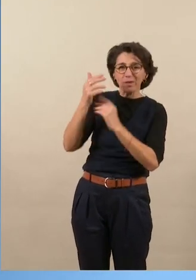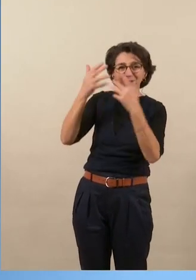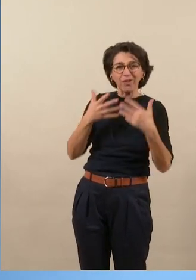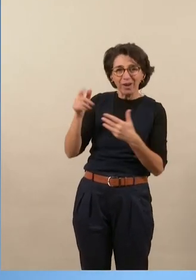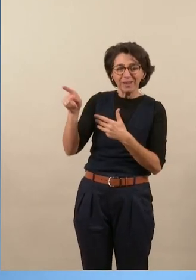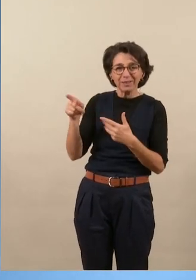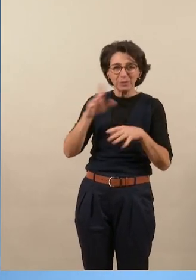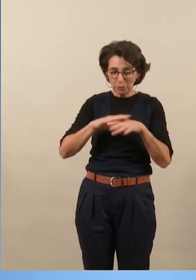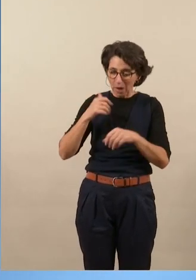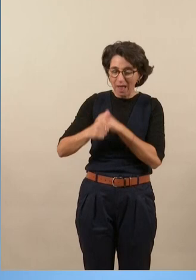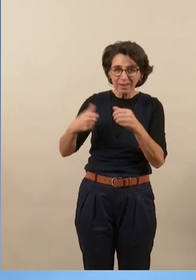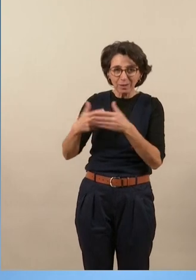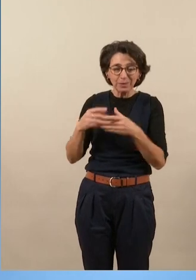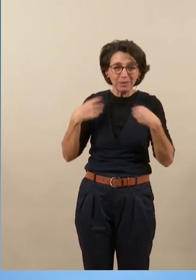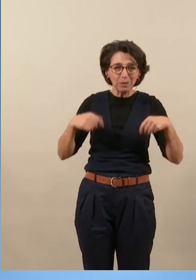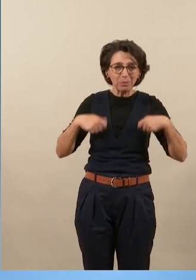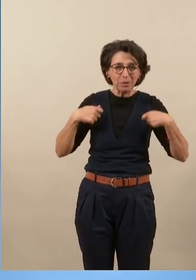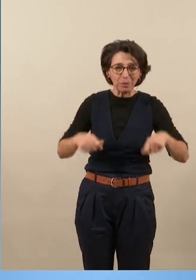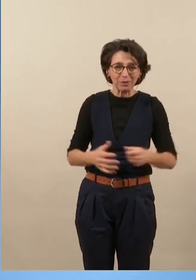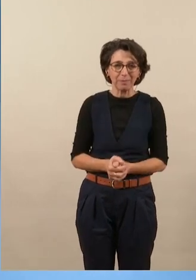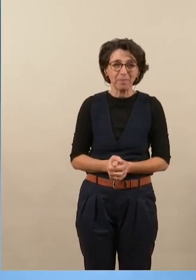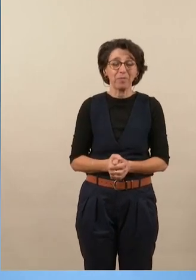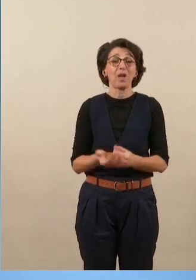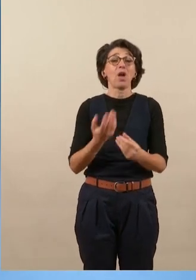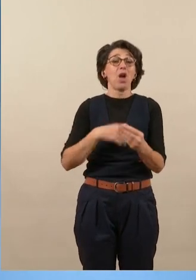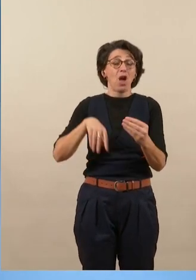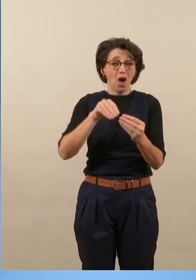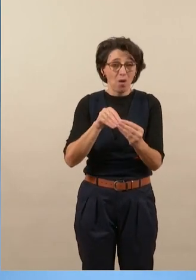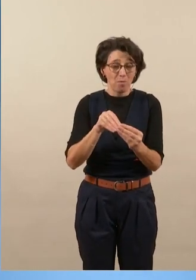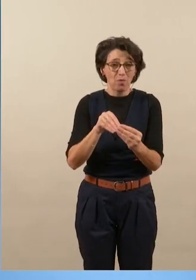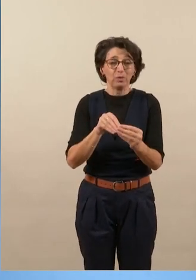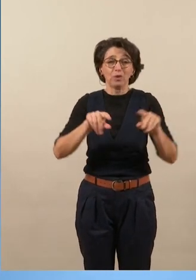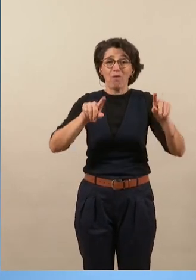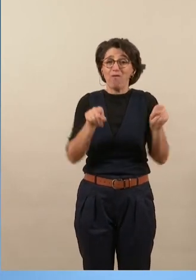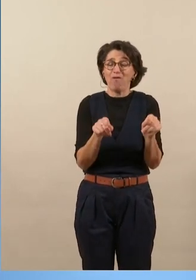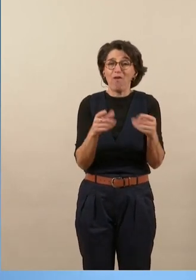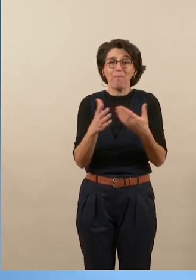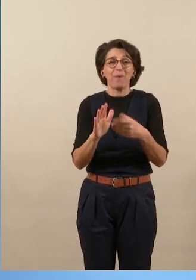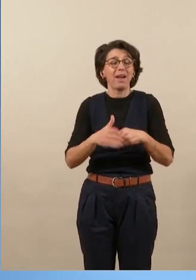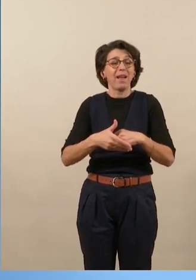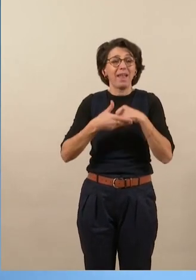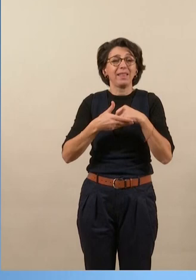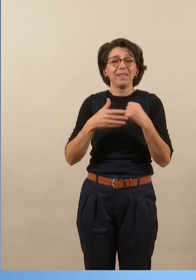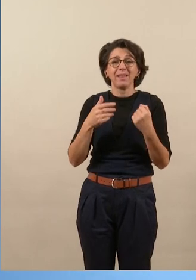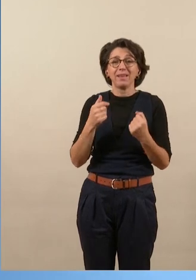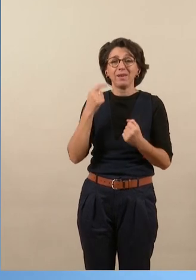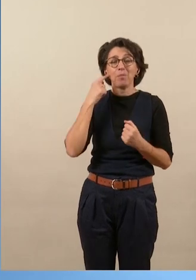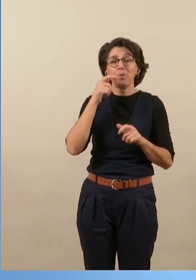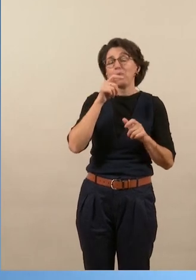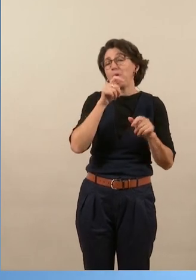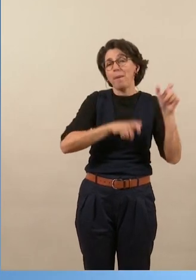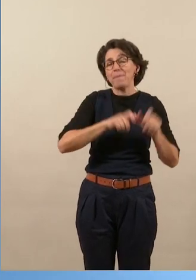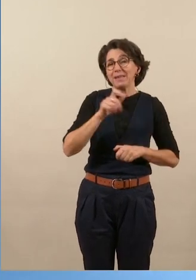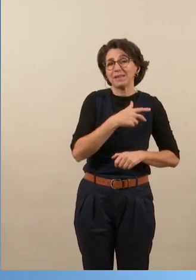l'exercice et sans parler de l'extraordinaire sousconsommation de l'enveloppe d'aide au propriétaires occupant occupant en difficulté qui